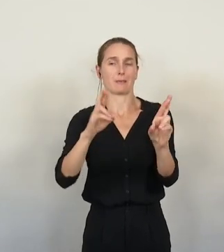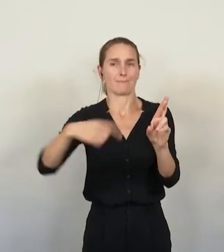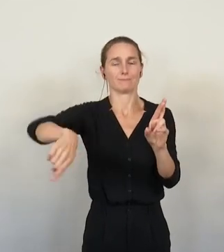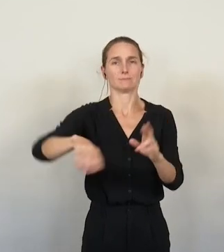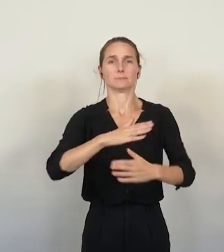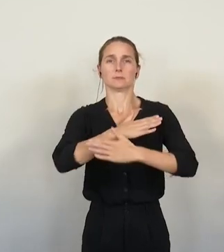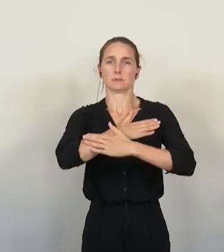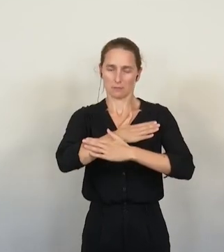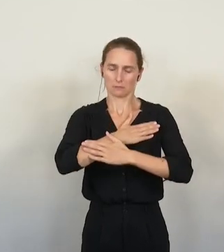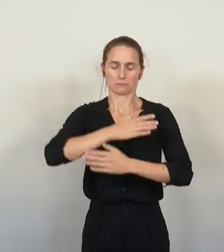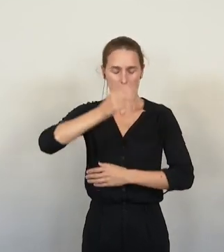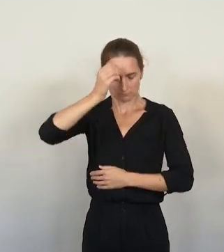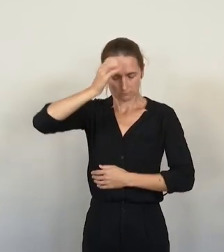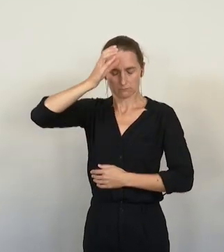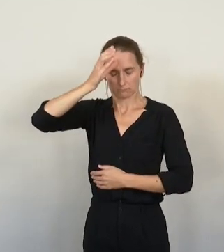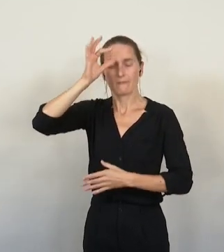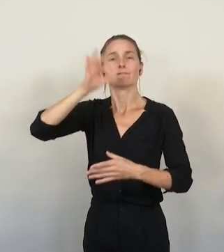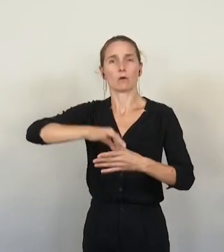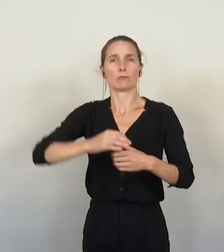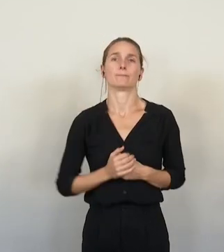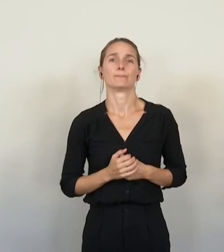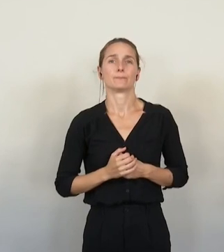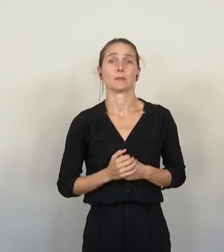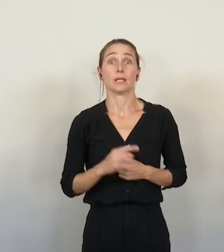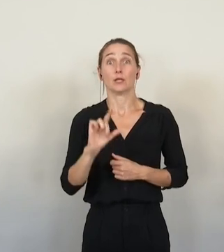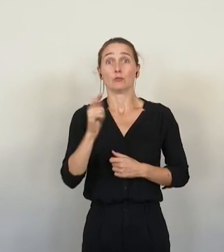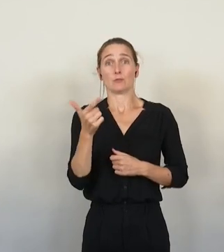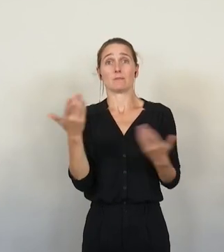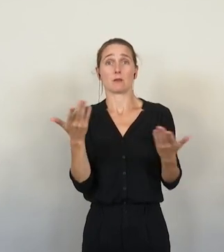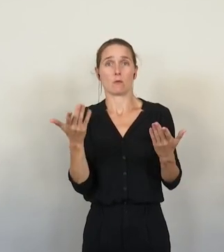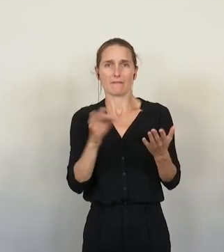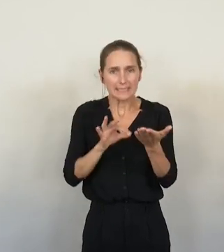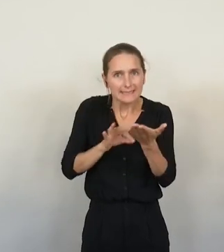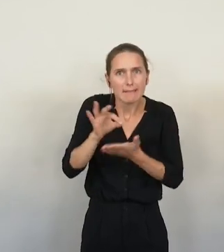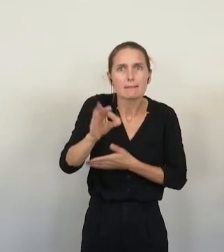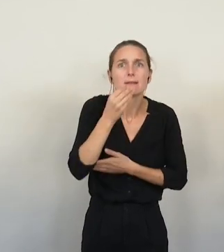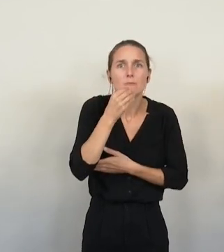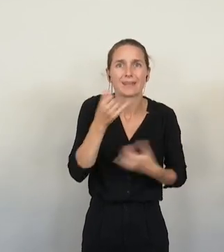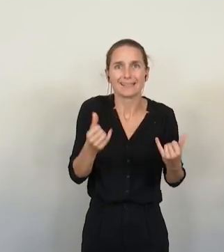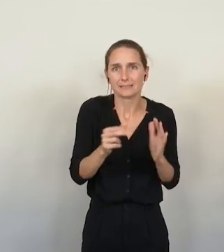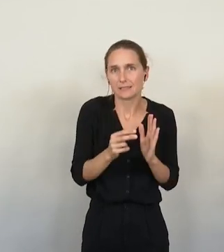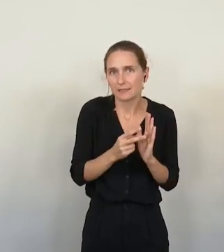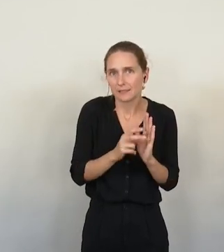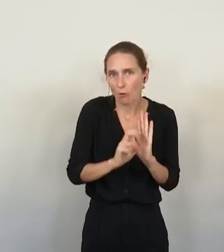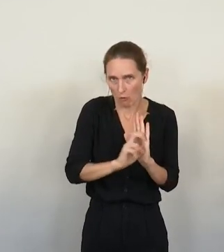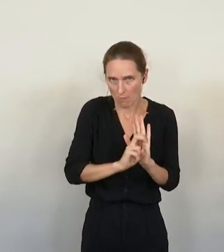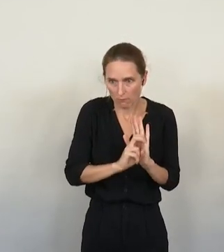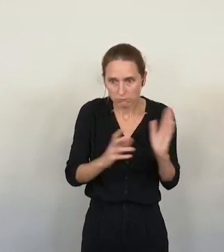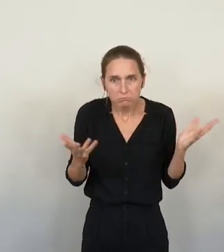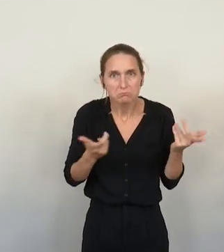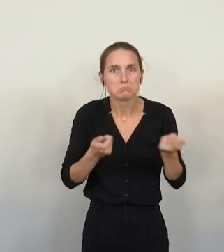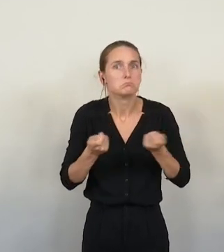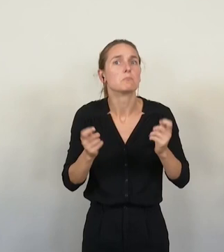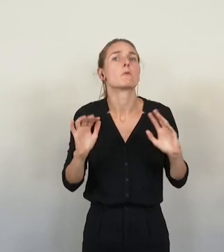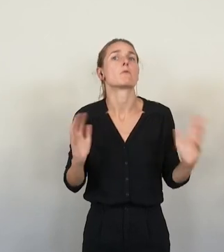municipal cette seconde délibération concerne la stratégie alimentaire l'élaboration de la stratégie alimentaire de la ville de grenau la question alimentaire elle